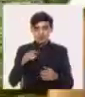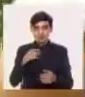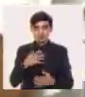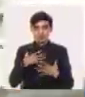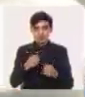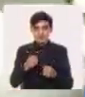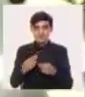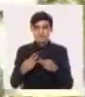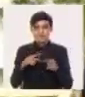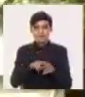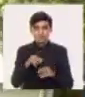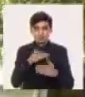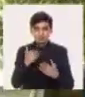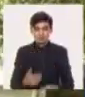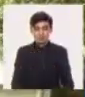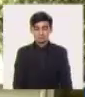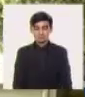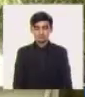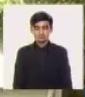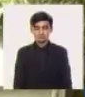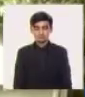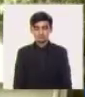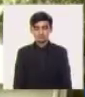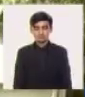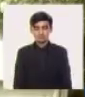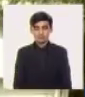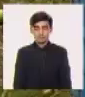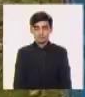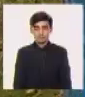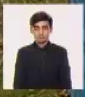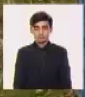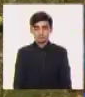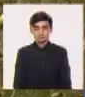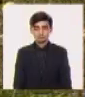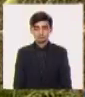ребенка. Асим Караулова, Думан Сулейменов, Информбюро, Алматы.